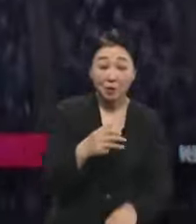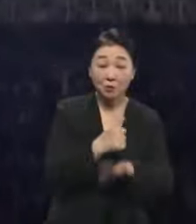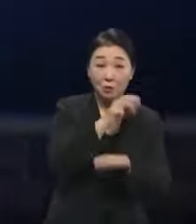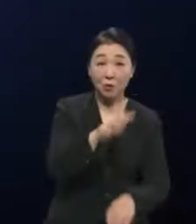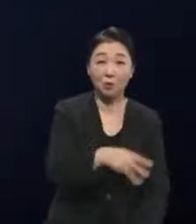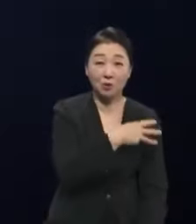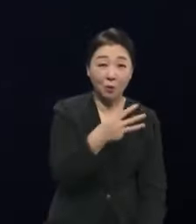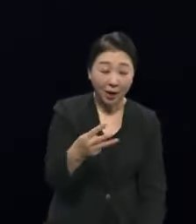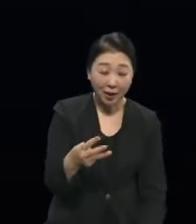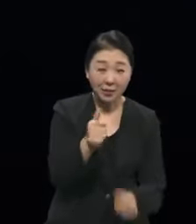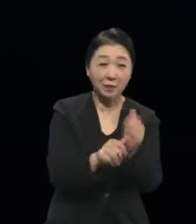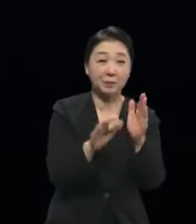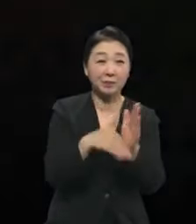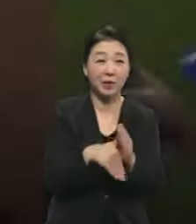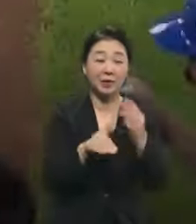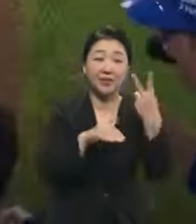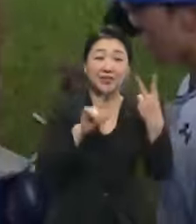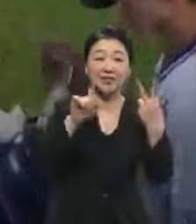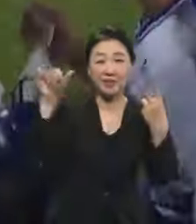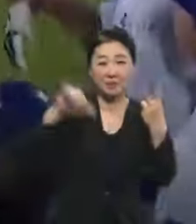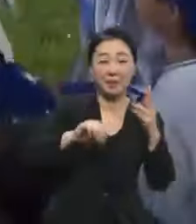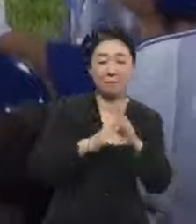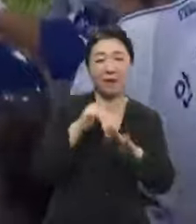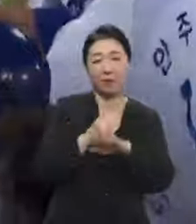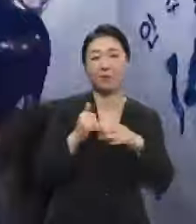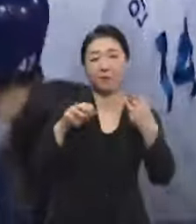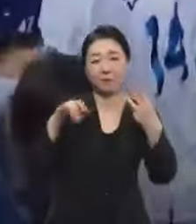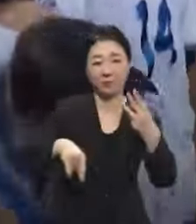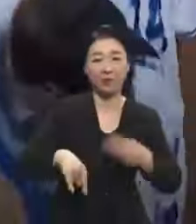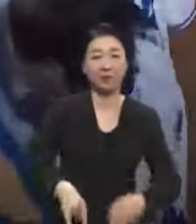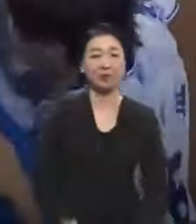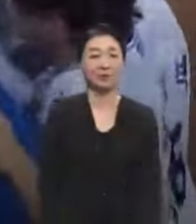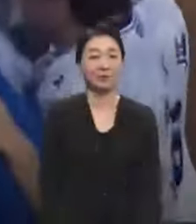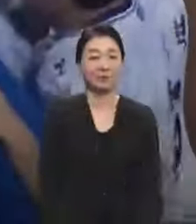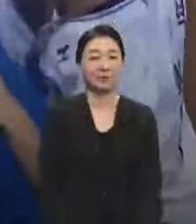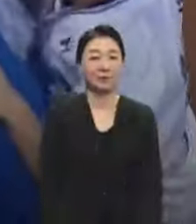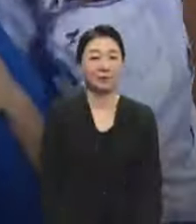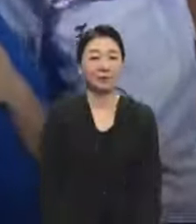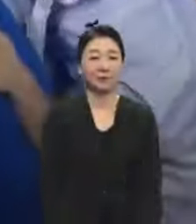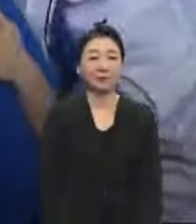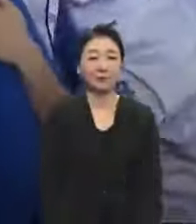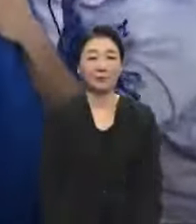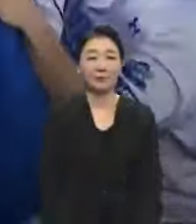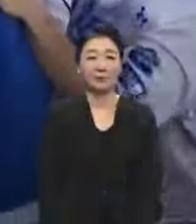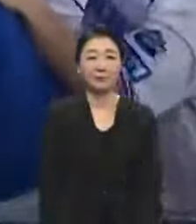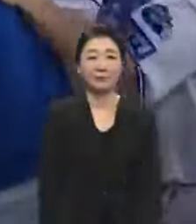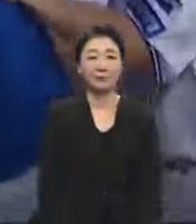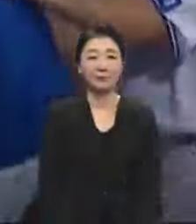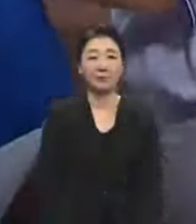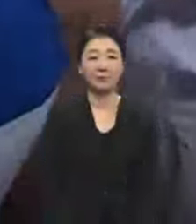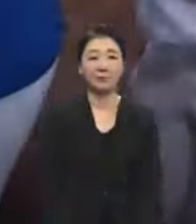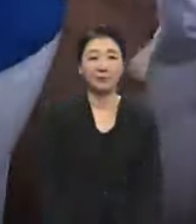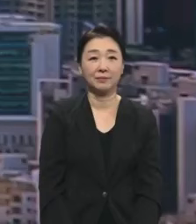클래식 시리즈 2승 1패를 기록하며 3위를 지켰습니다. 오늘의 야구였습니다.